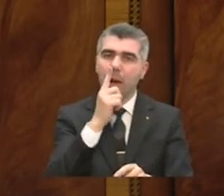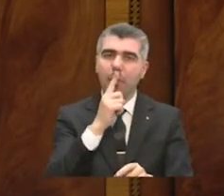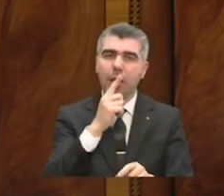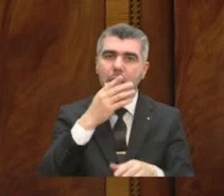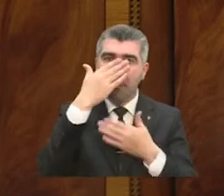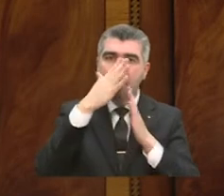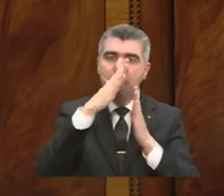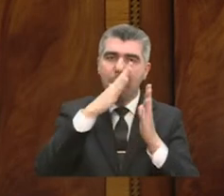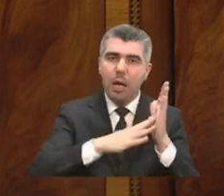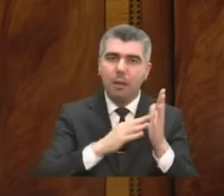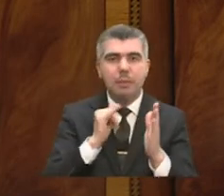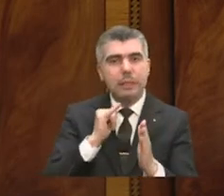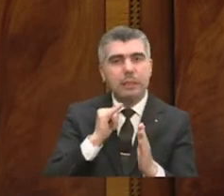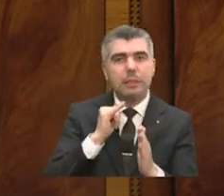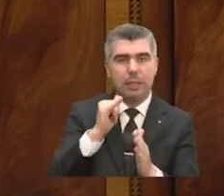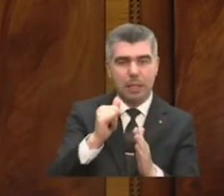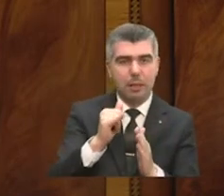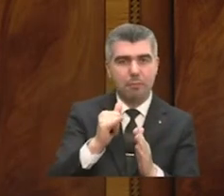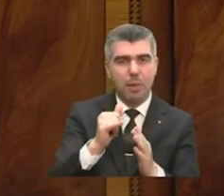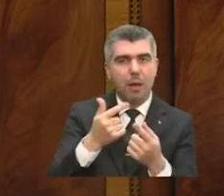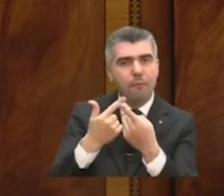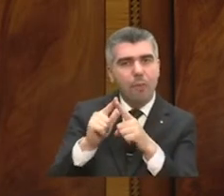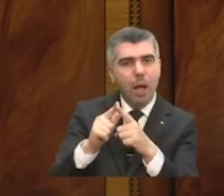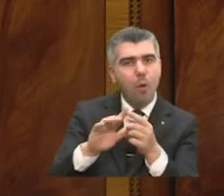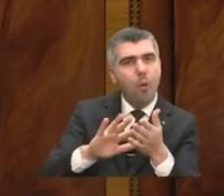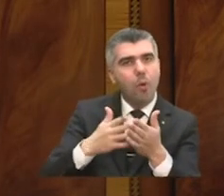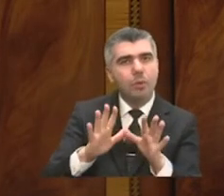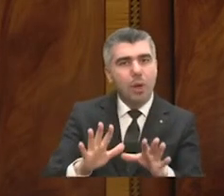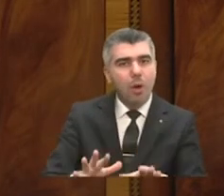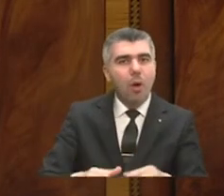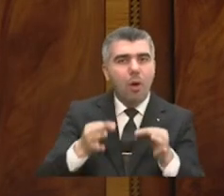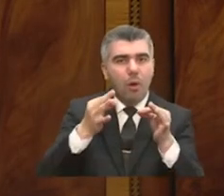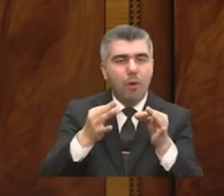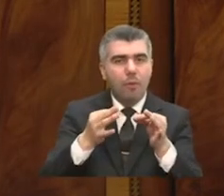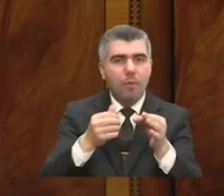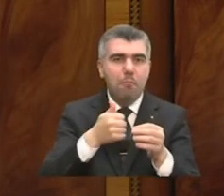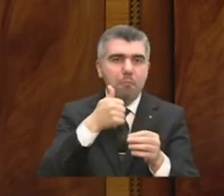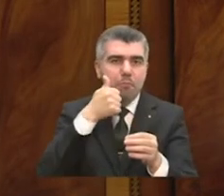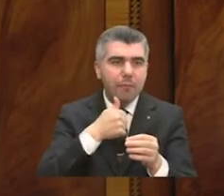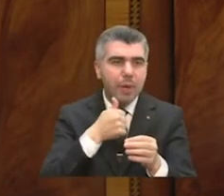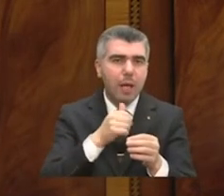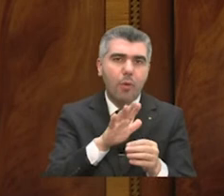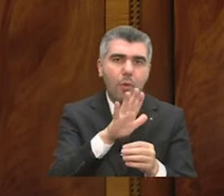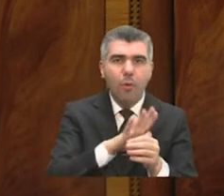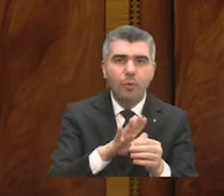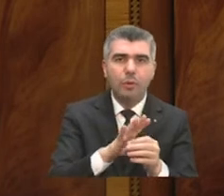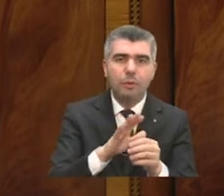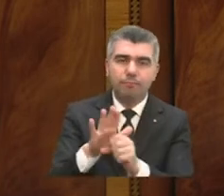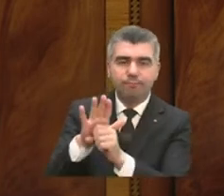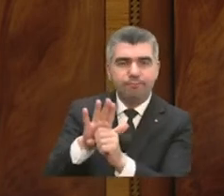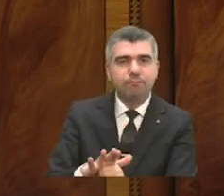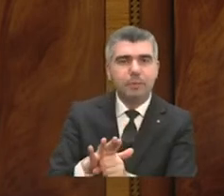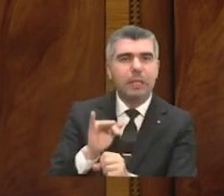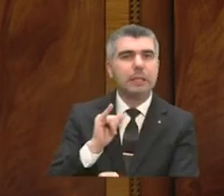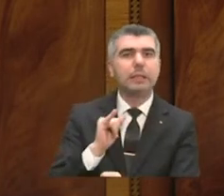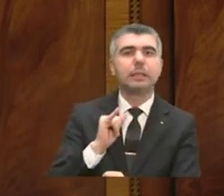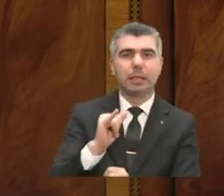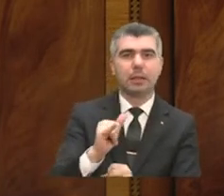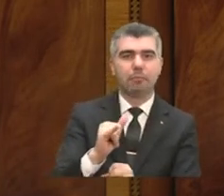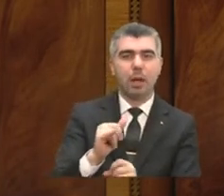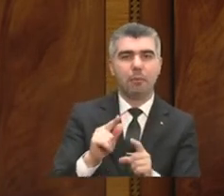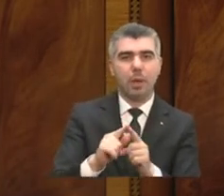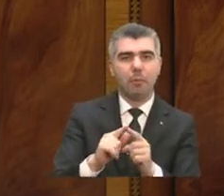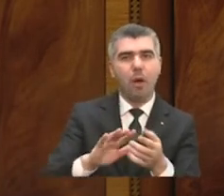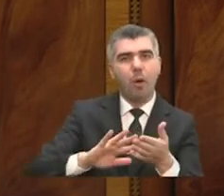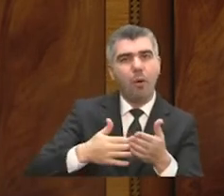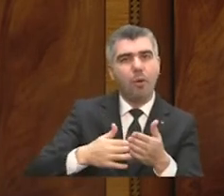sont connus parce qu'ils sont téléguidés par des partis qui sont ennemis au Maroc